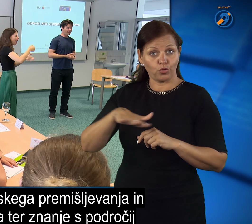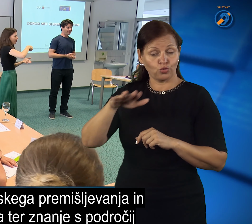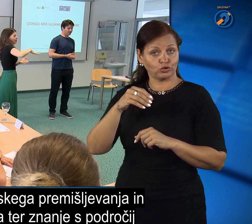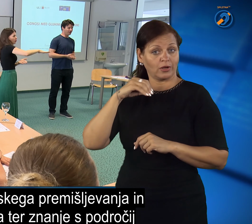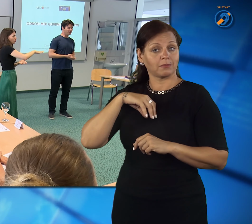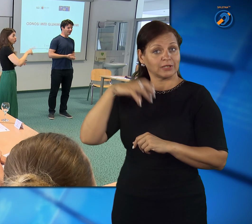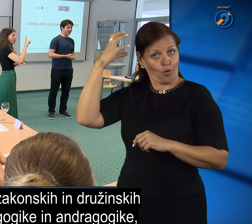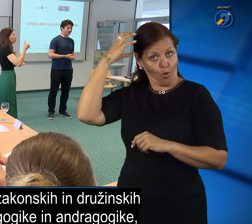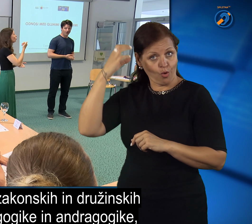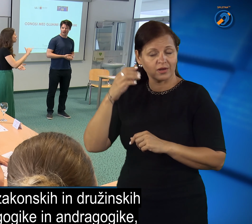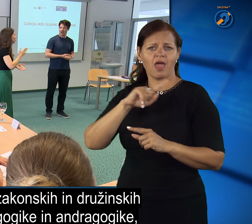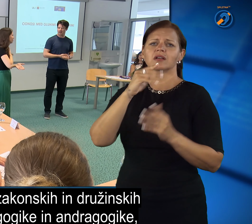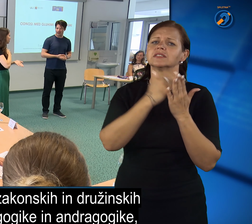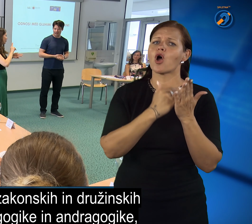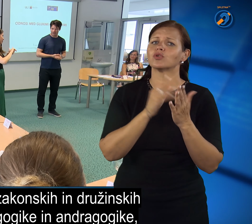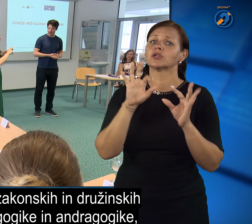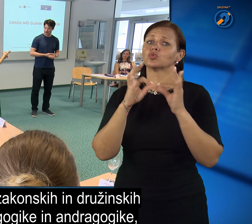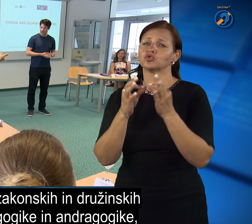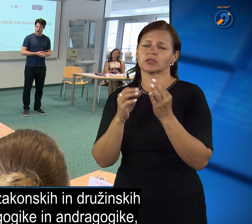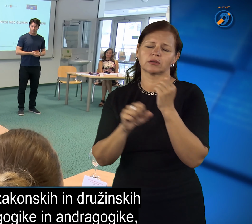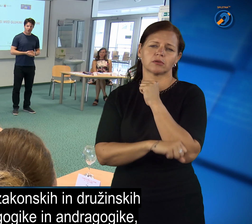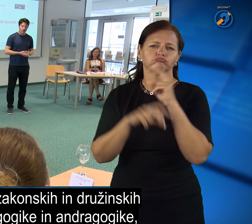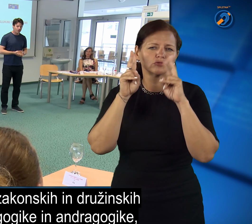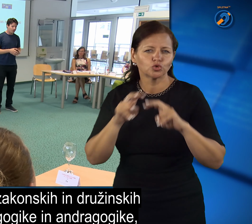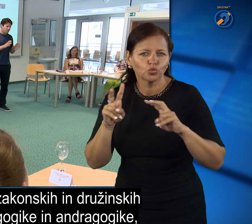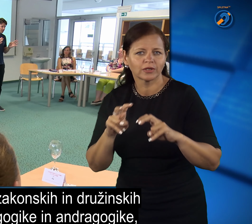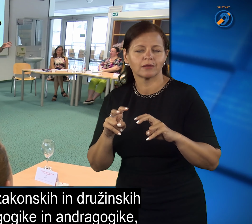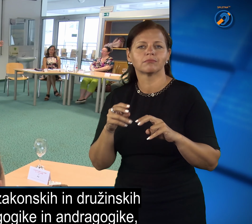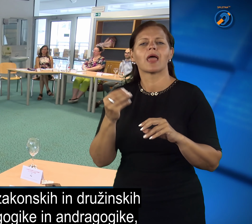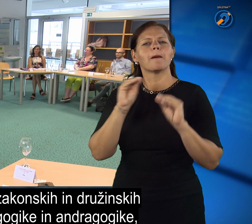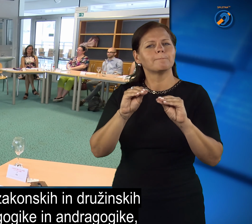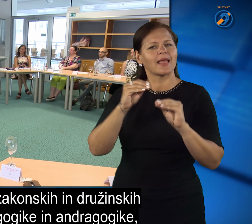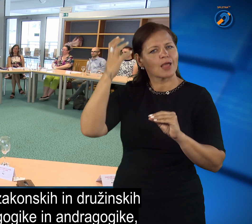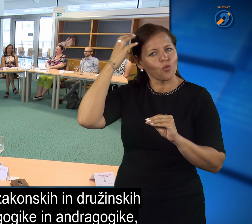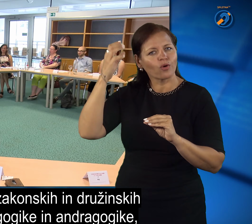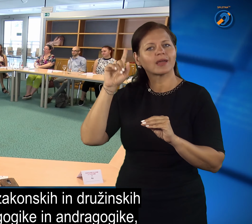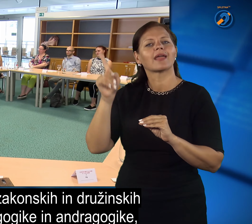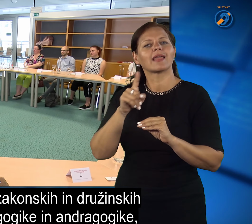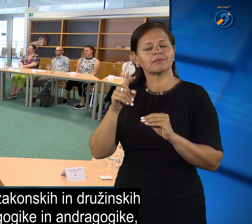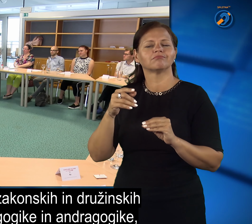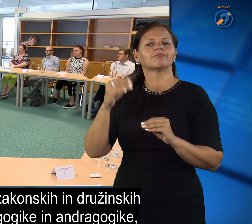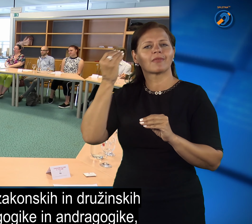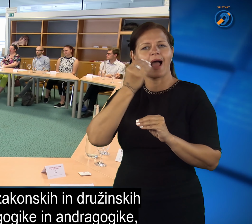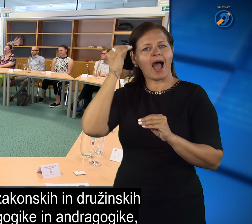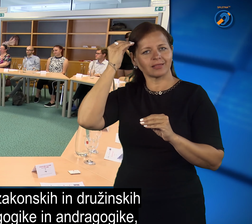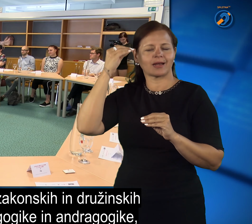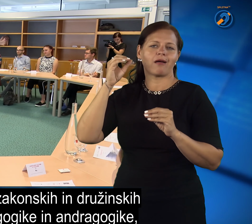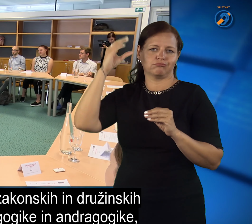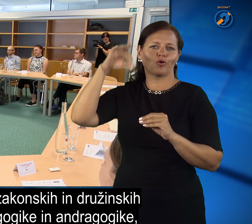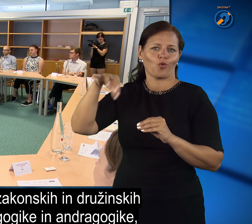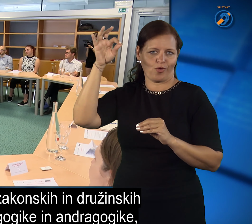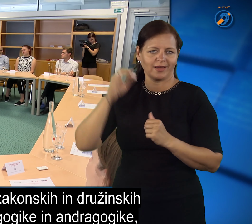področji psihologije, zakonskih in družinskih študij, pedagogike in andragogike, uprave,